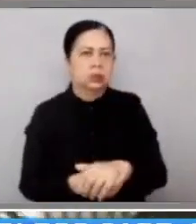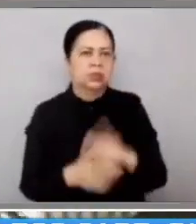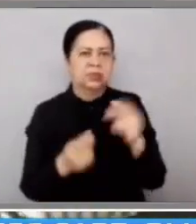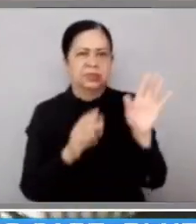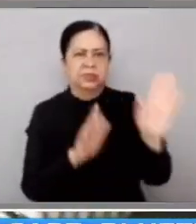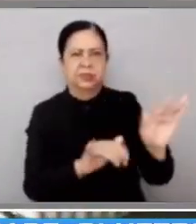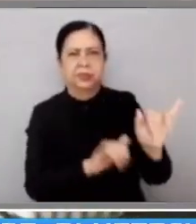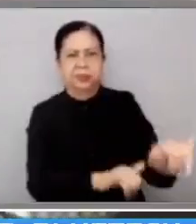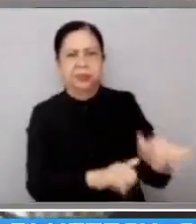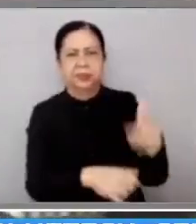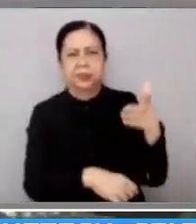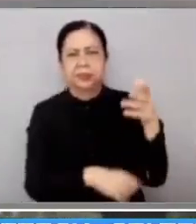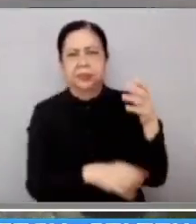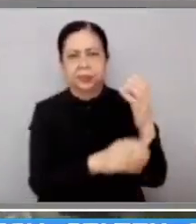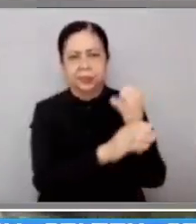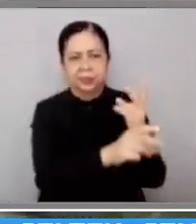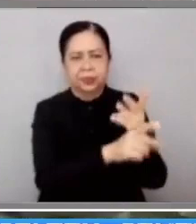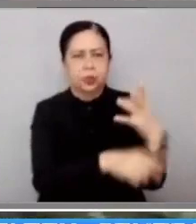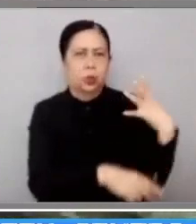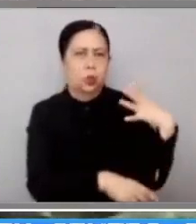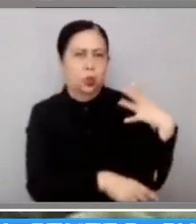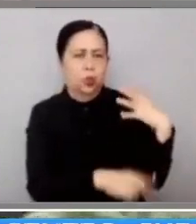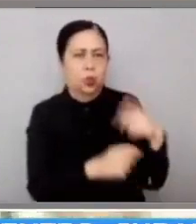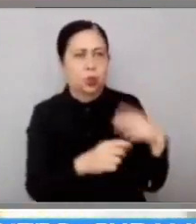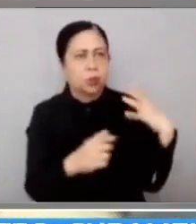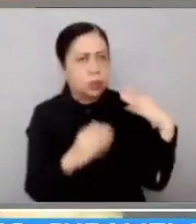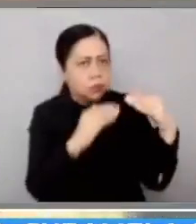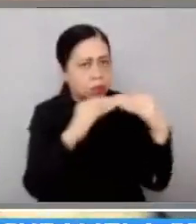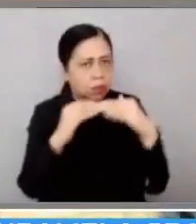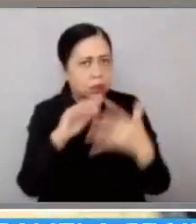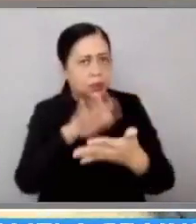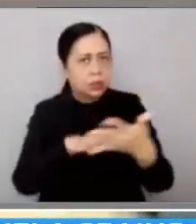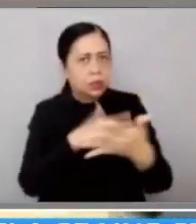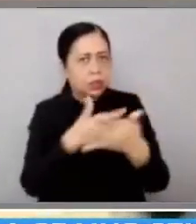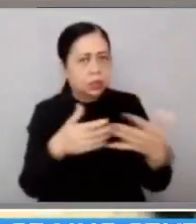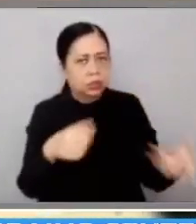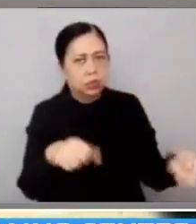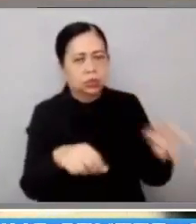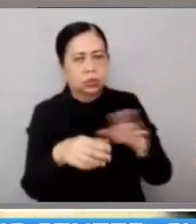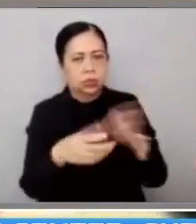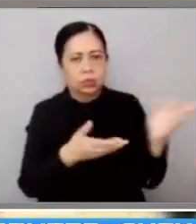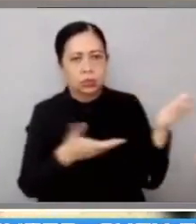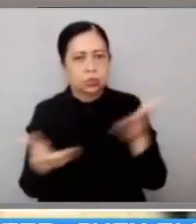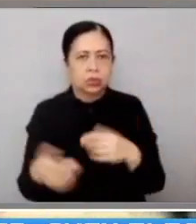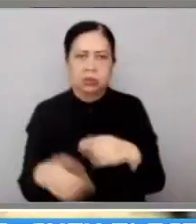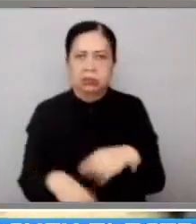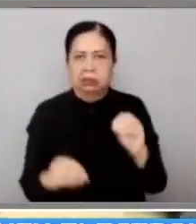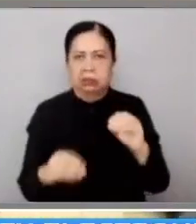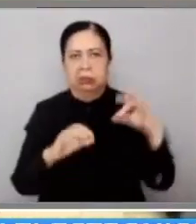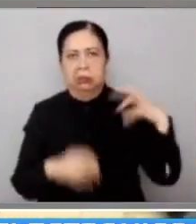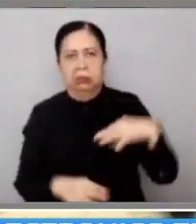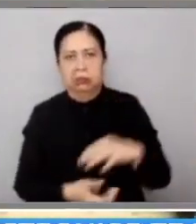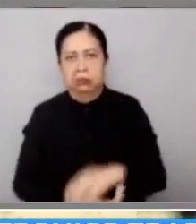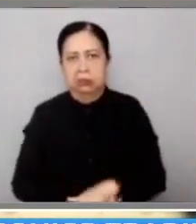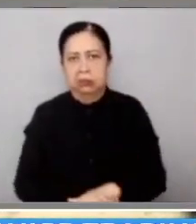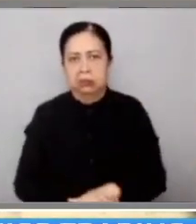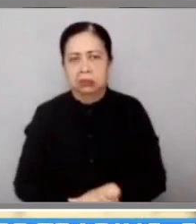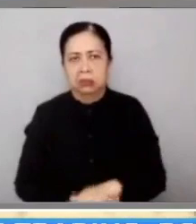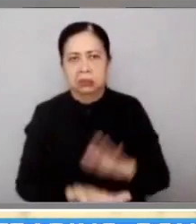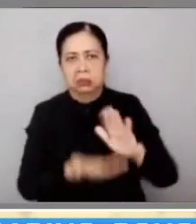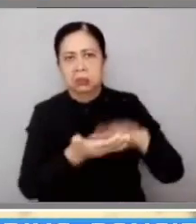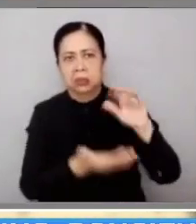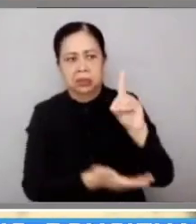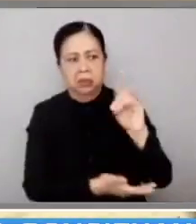sasakyan. Hinintay na lang daw niya magsabay-sabay ang schedule ng delivery. Wala nang natitira sa biyahe namin ngayon. Diesel, magkano itinaas? So 50 plus